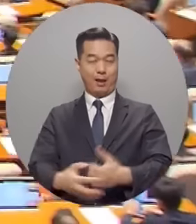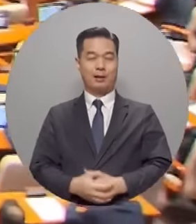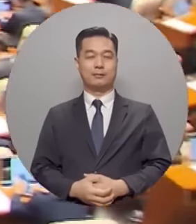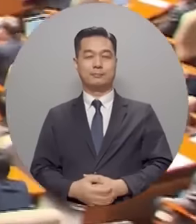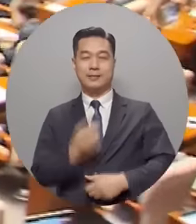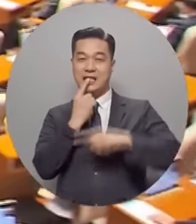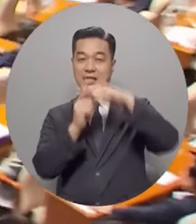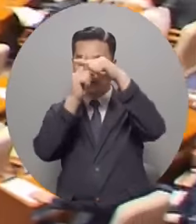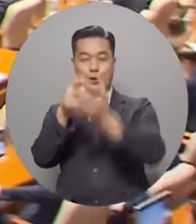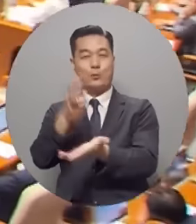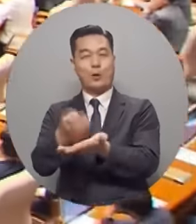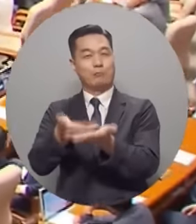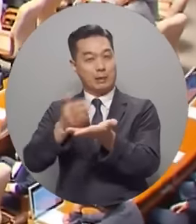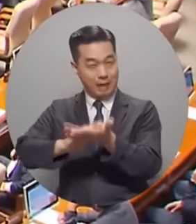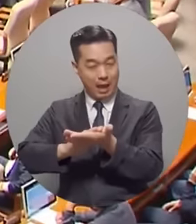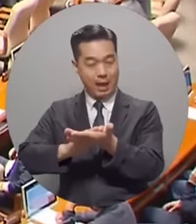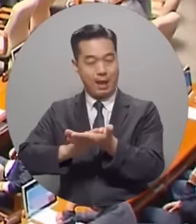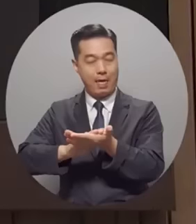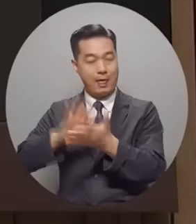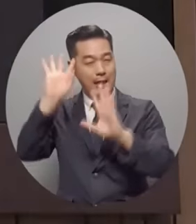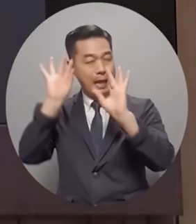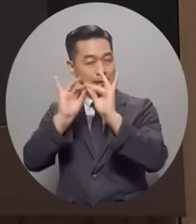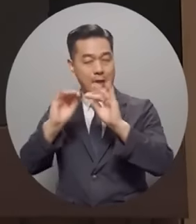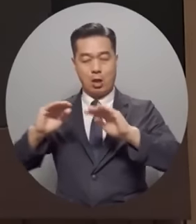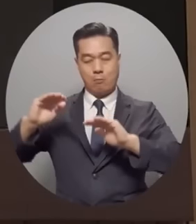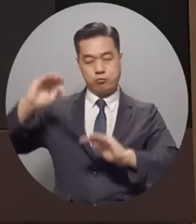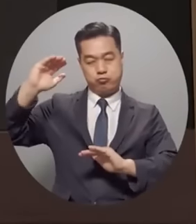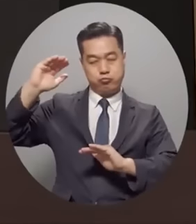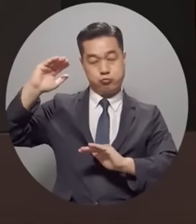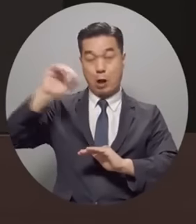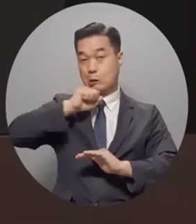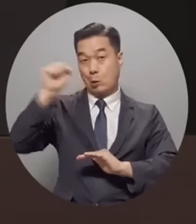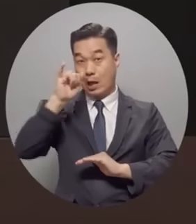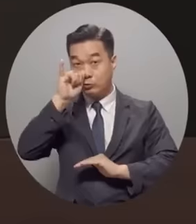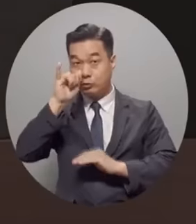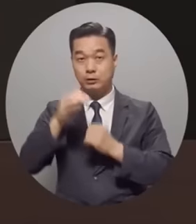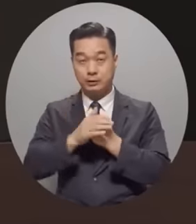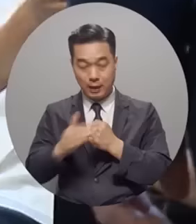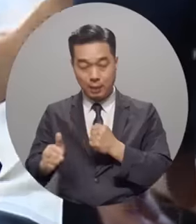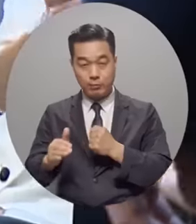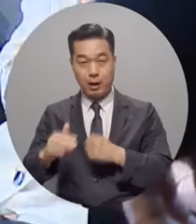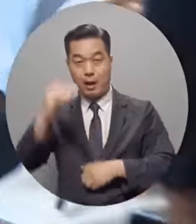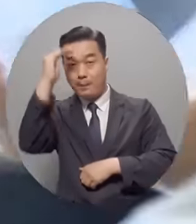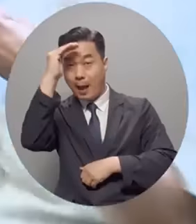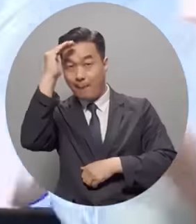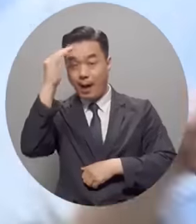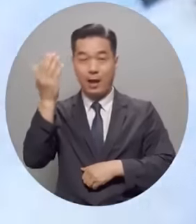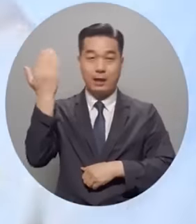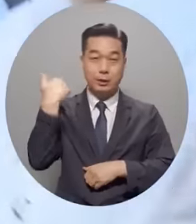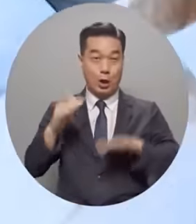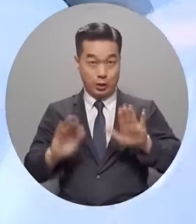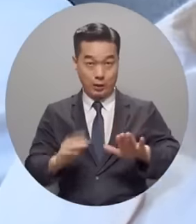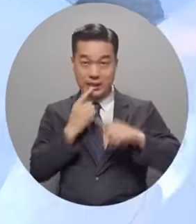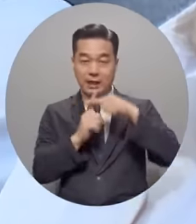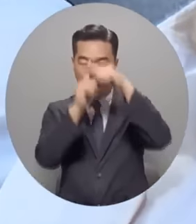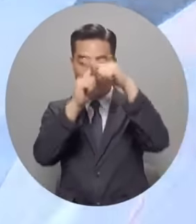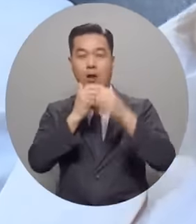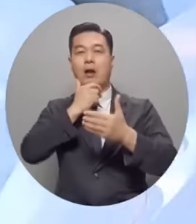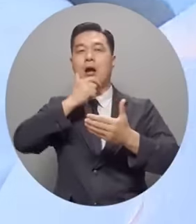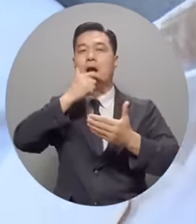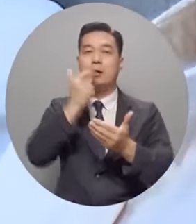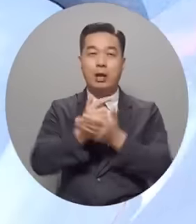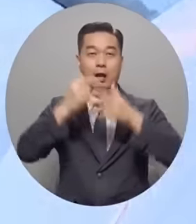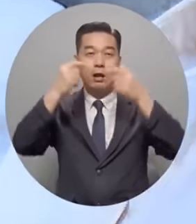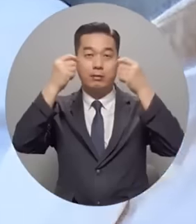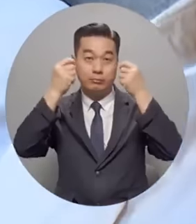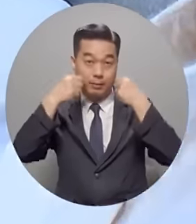간호법 제정안이 압도적 찬성으로 국회 본회의를 통과하자 방청석에 전현직 간호사들이 감격하며 눈물을